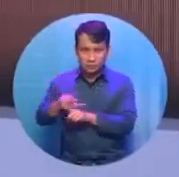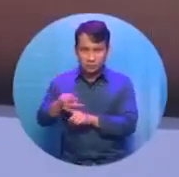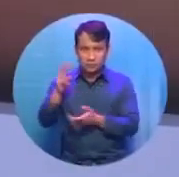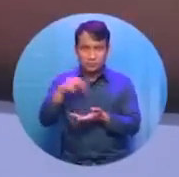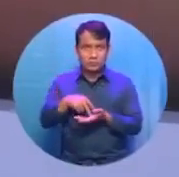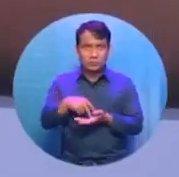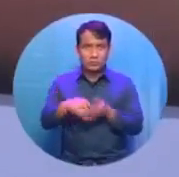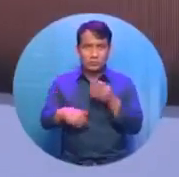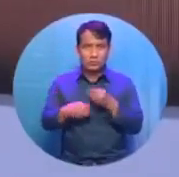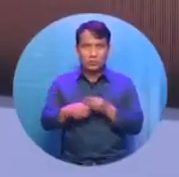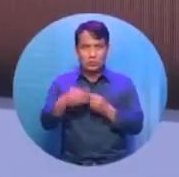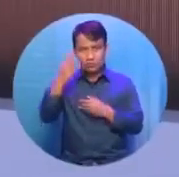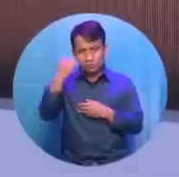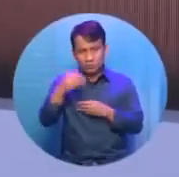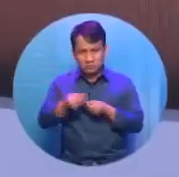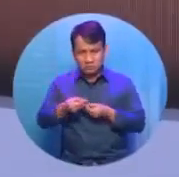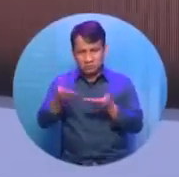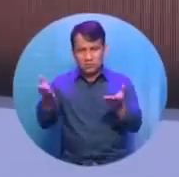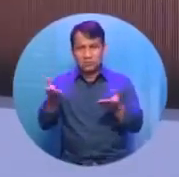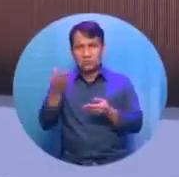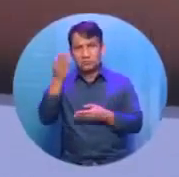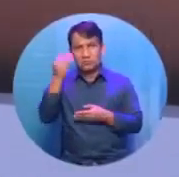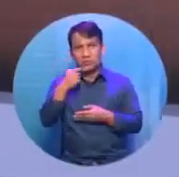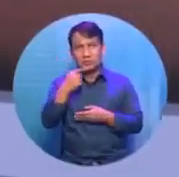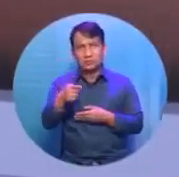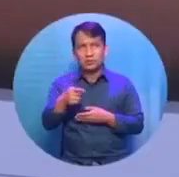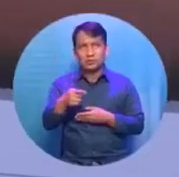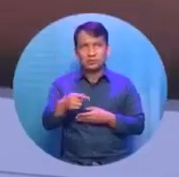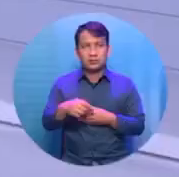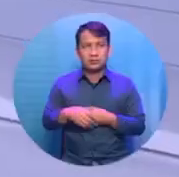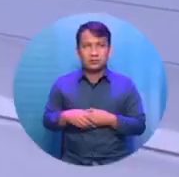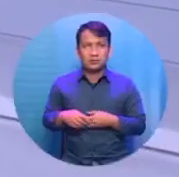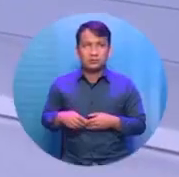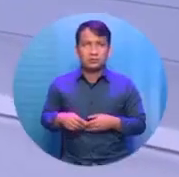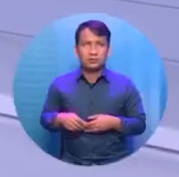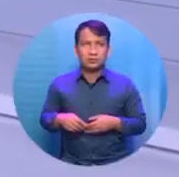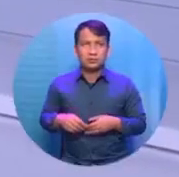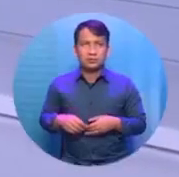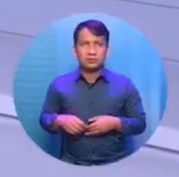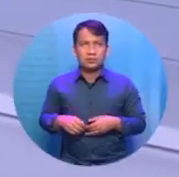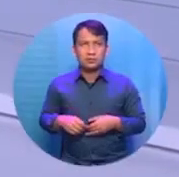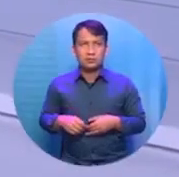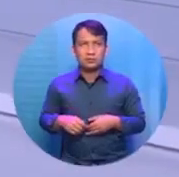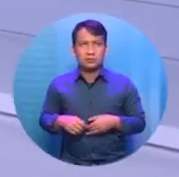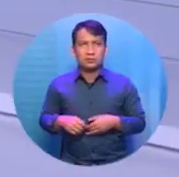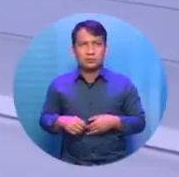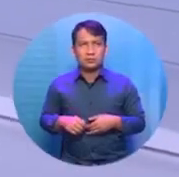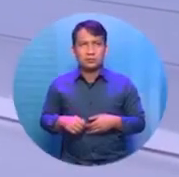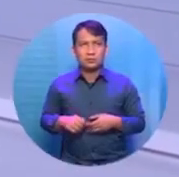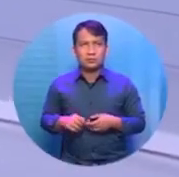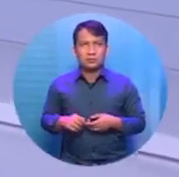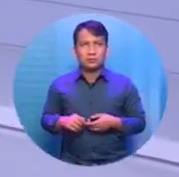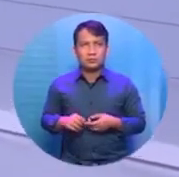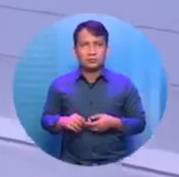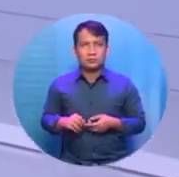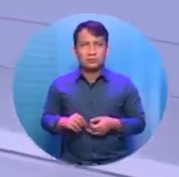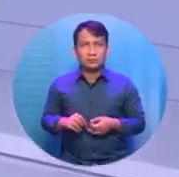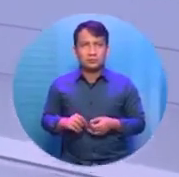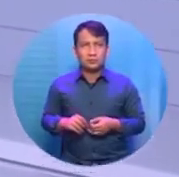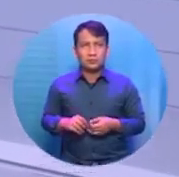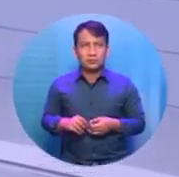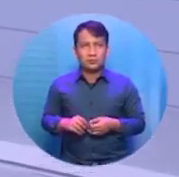nagsadya sa akin na ganun. Eh. Bakit ito agad hindi lahat? Okay. Sige. Anong pangalan? Jaycel. Oh,